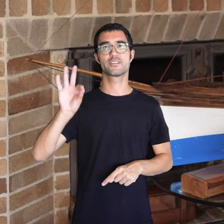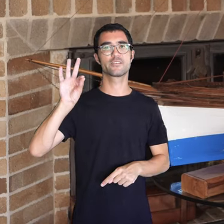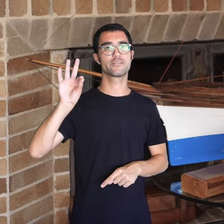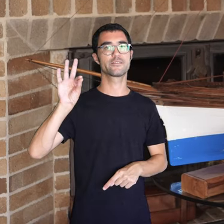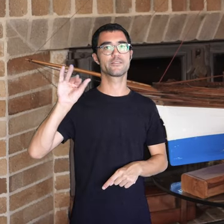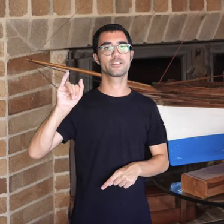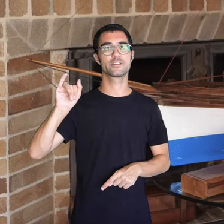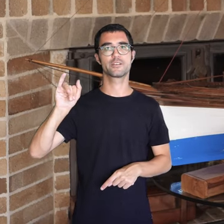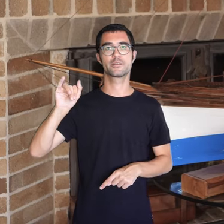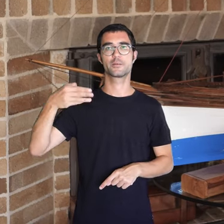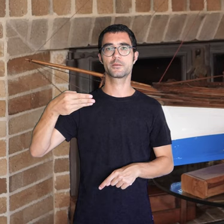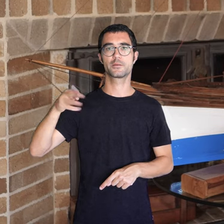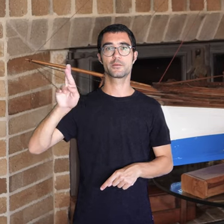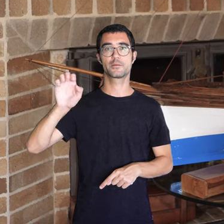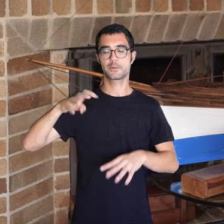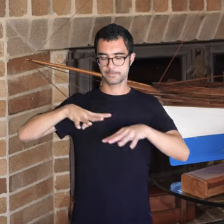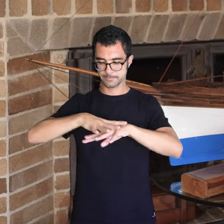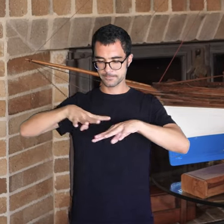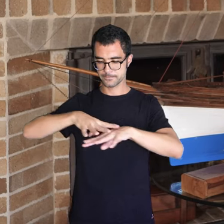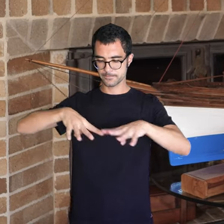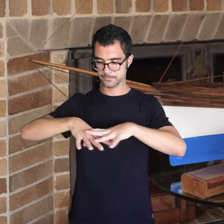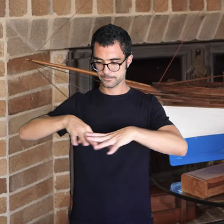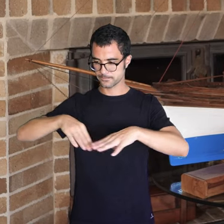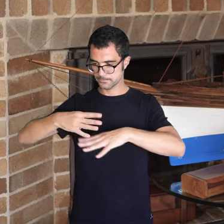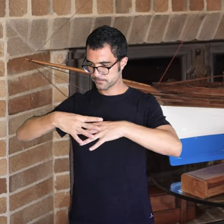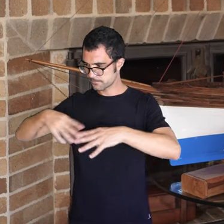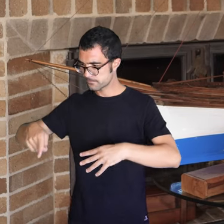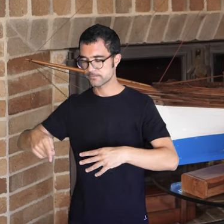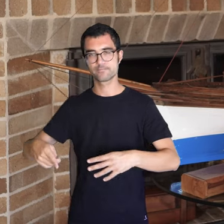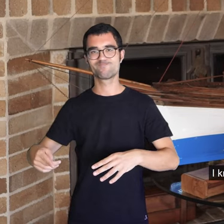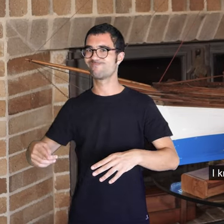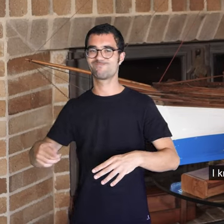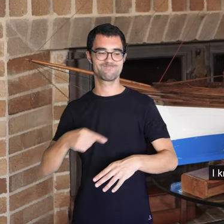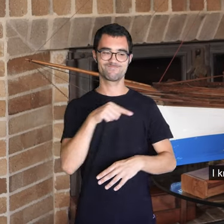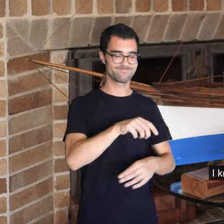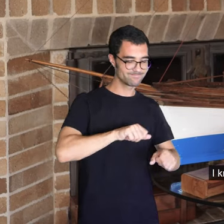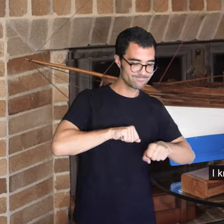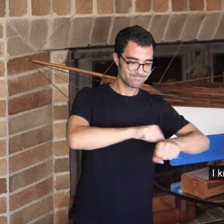perquè se pot dir que és la mort del mestre d'aixa.